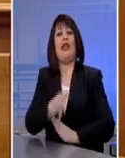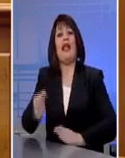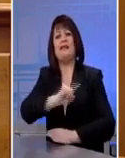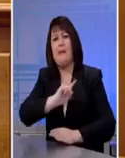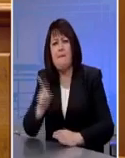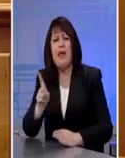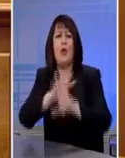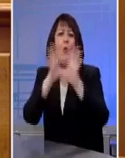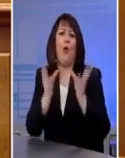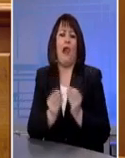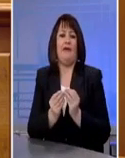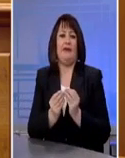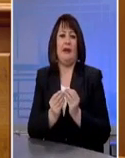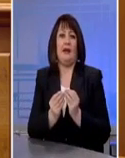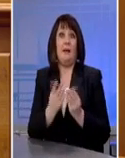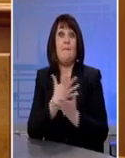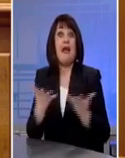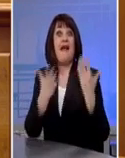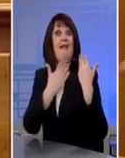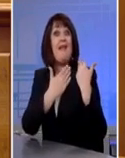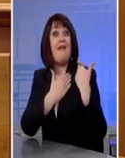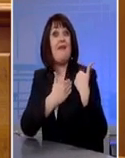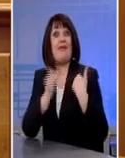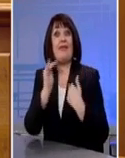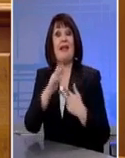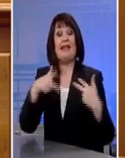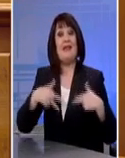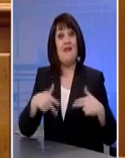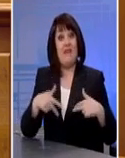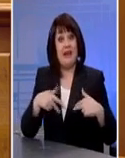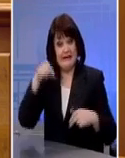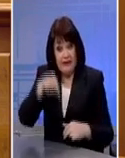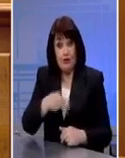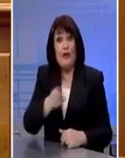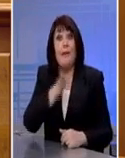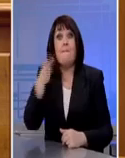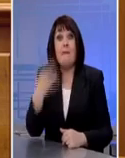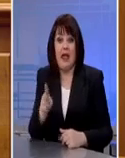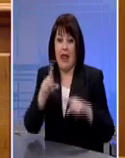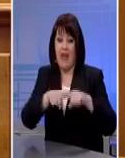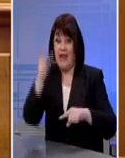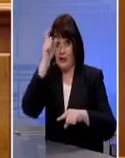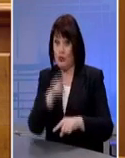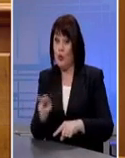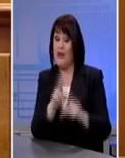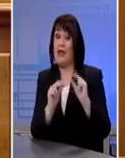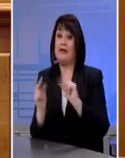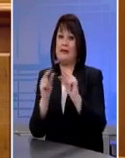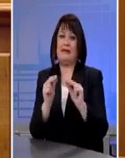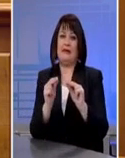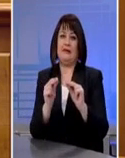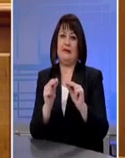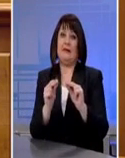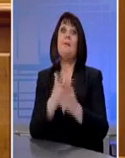Δωδεκάνησα. Είναι τεράστια η ευθύνη, κύριε, της κυβέρνησης του κυρίου Τσίπρα για αυτό που πήγε σε διμερείς συζητήσεις με